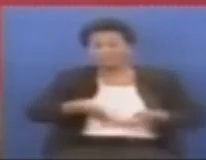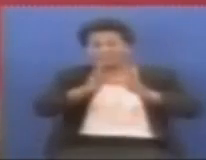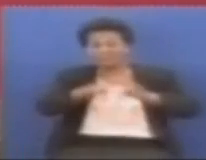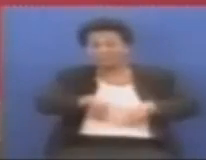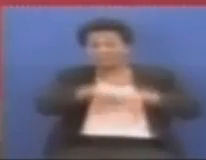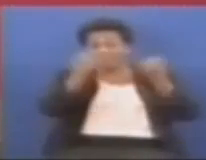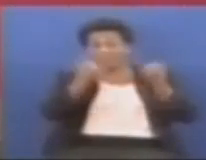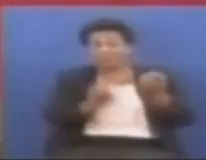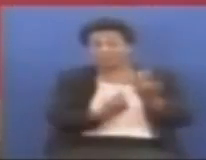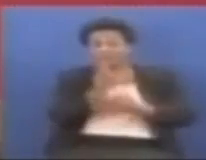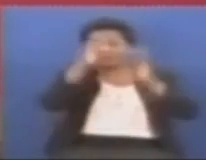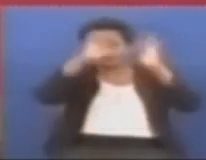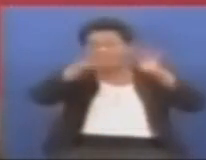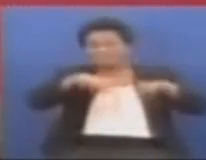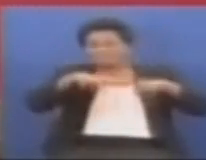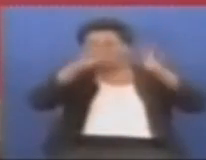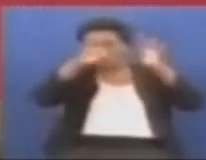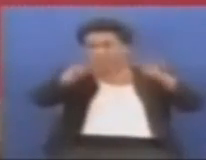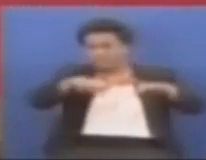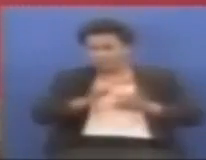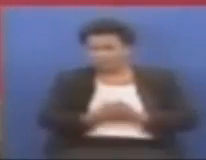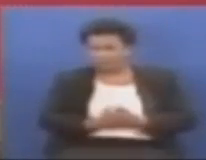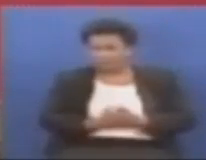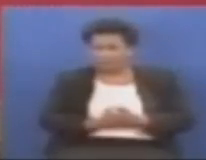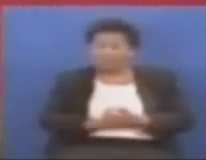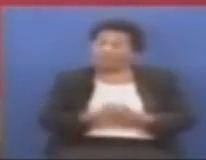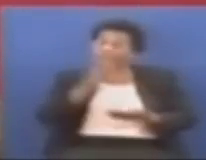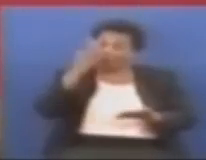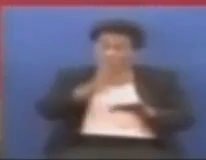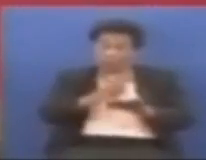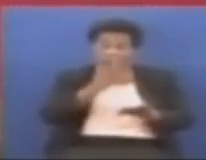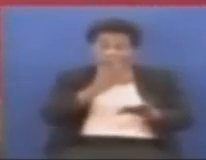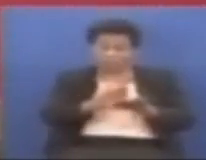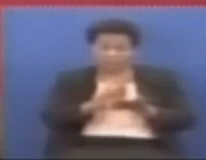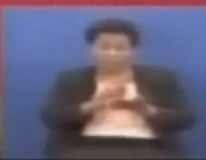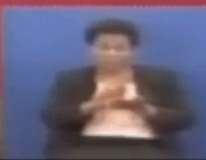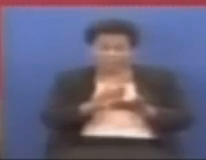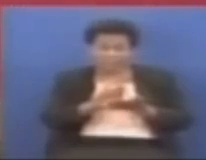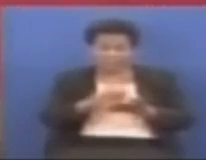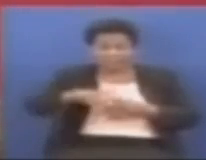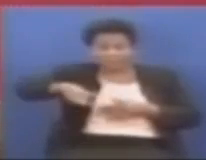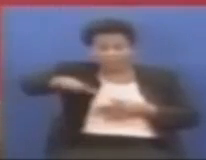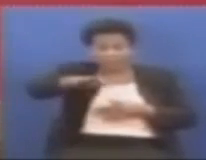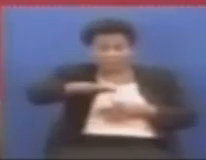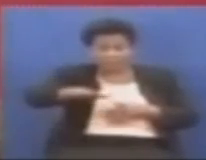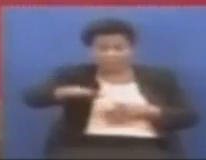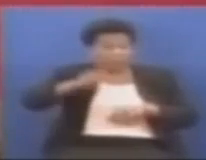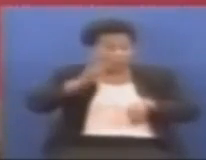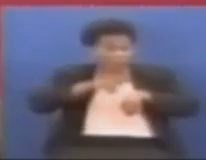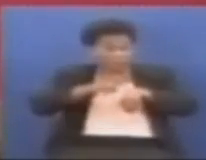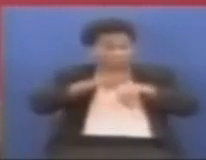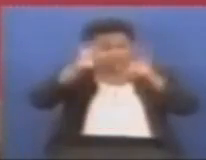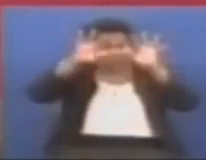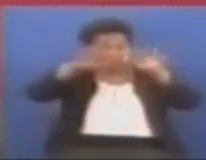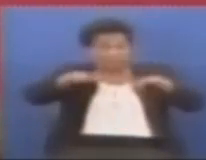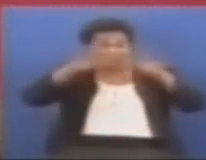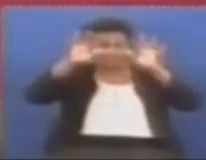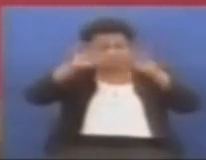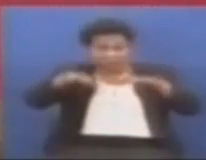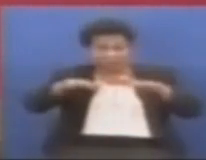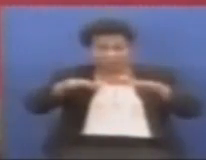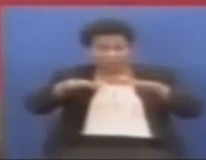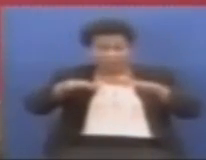ambazo zimenyesha. Mheshimiwa Spika, ni ukweli usiopingika kwamba pale ambapo mvua zinanyesha nyingi na hasa katika barabara